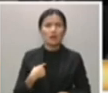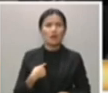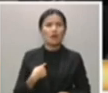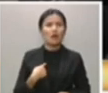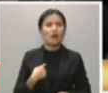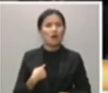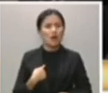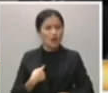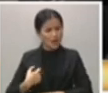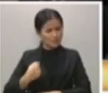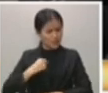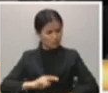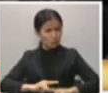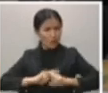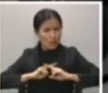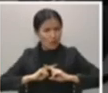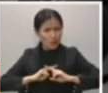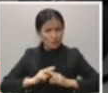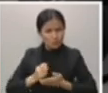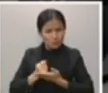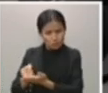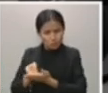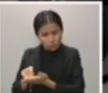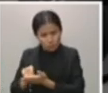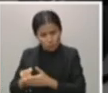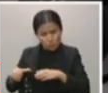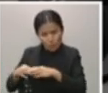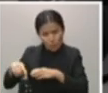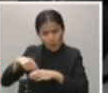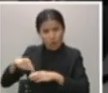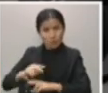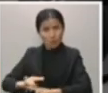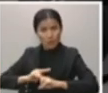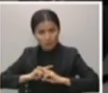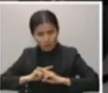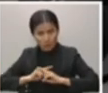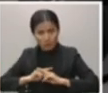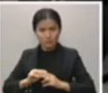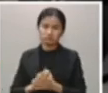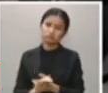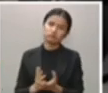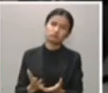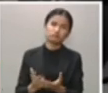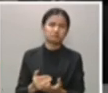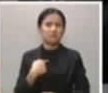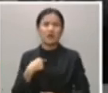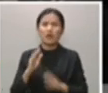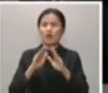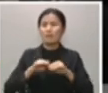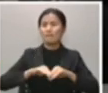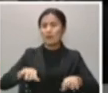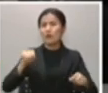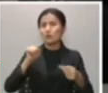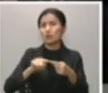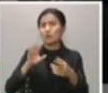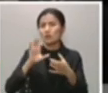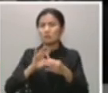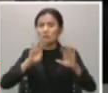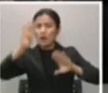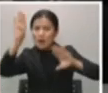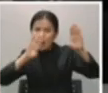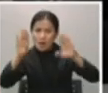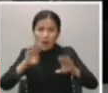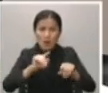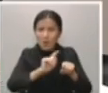พ้องสร้างกติกาที่กล่าวอ้างว่าเป็นประชาธิปไตยแต่ว่าเป็นที่กังหาของบุคคล